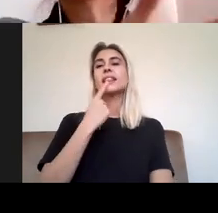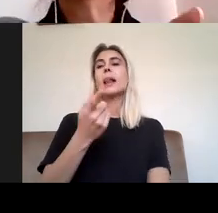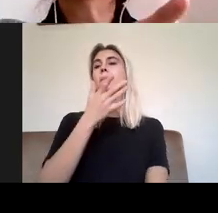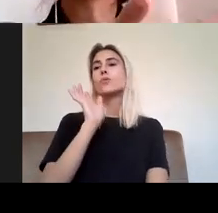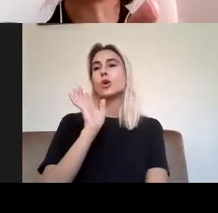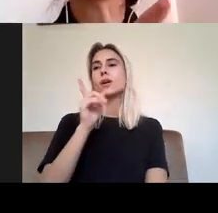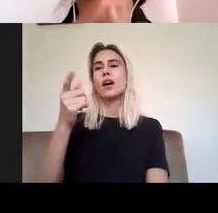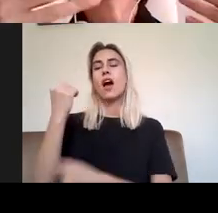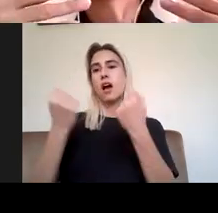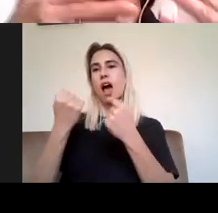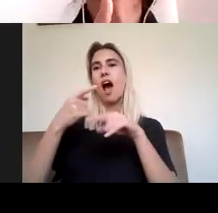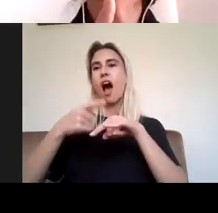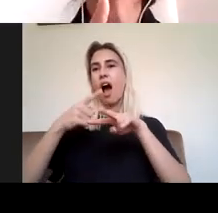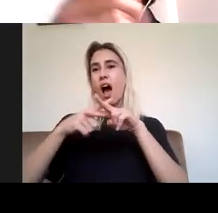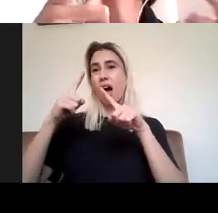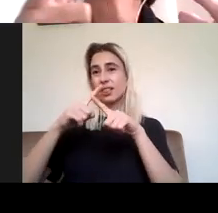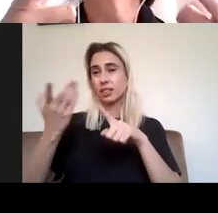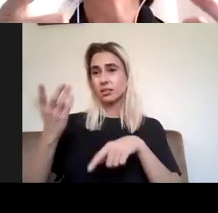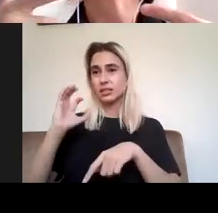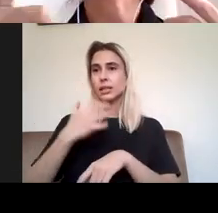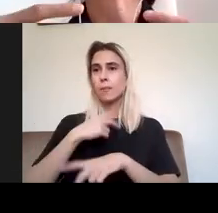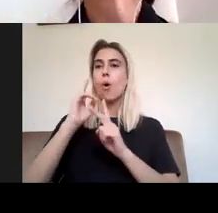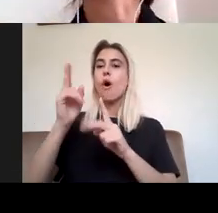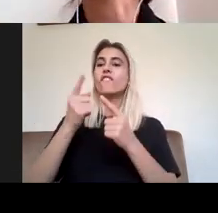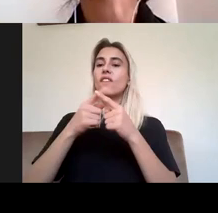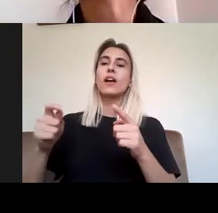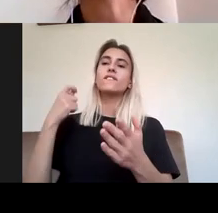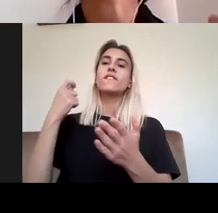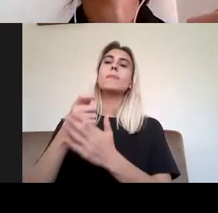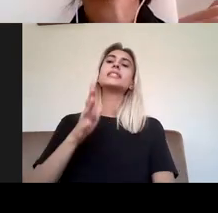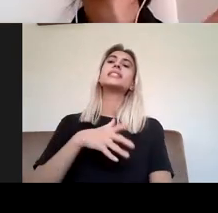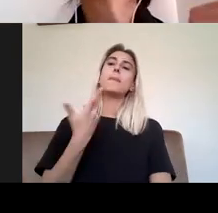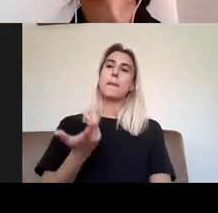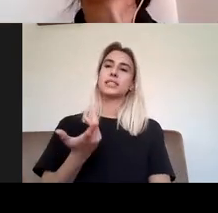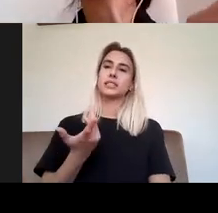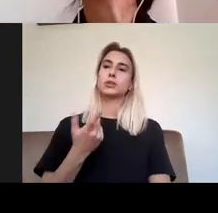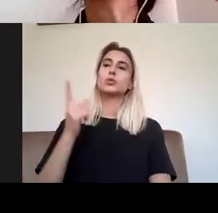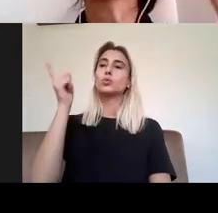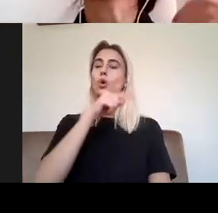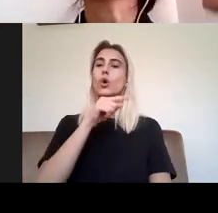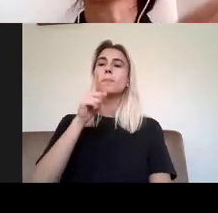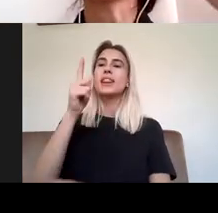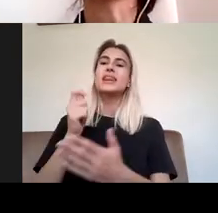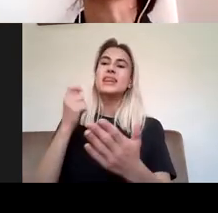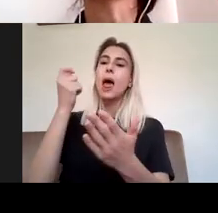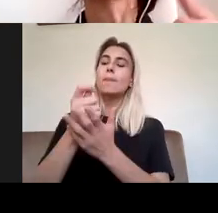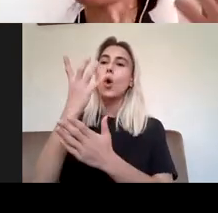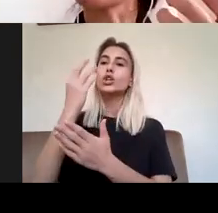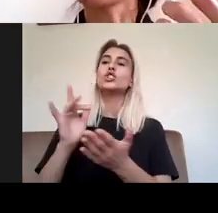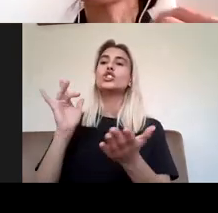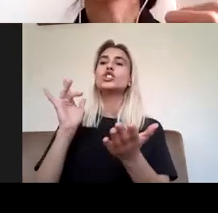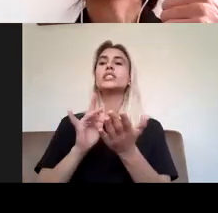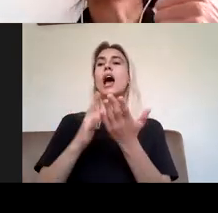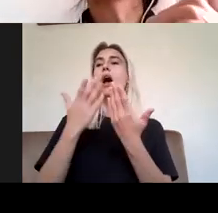hat sahipleri mi diyelim işte. O kişilerin o aradaki farkı vermek istememesi. Çünkü henüz bir yaptırımsal olarak cezai durum